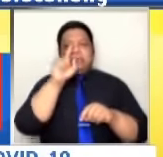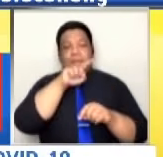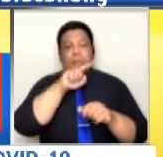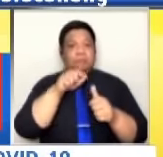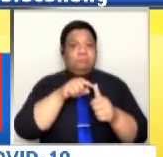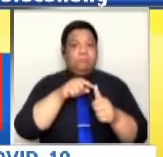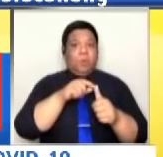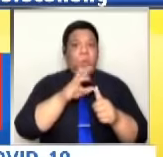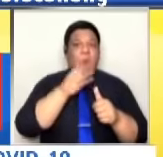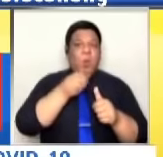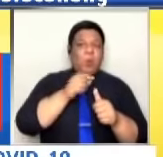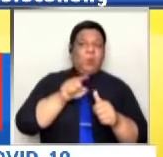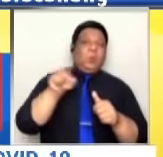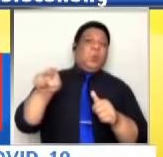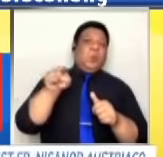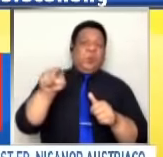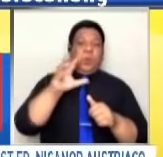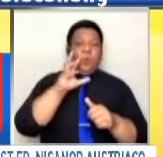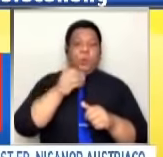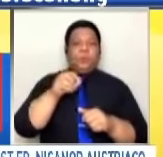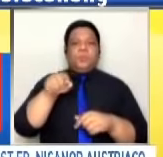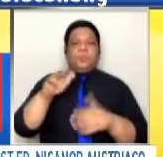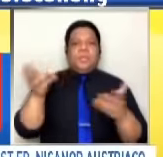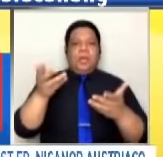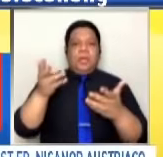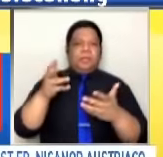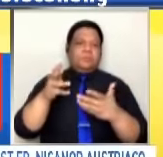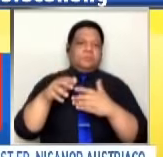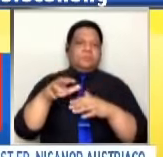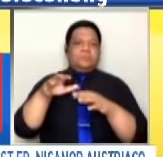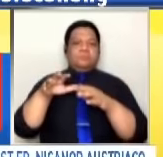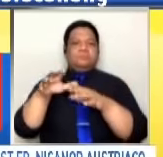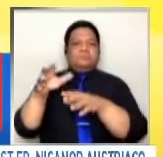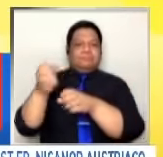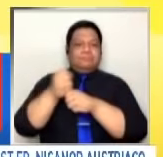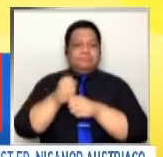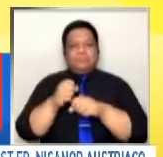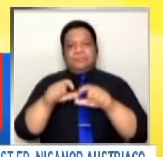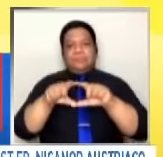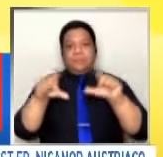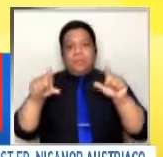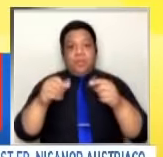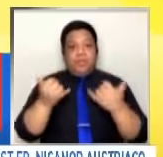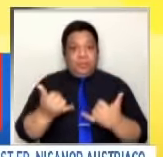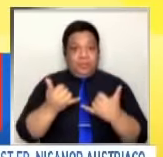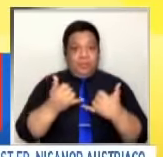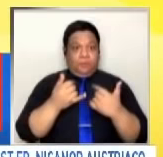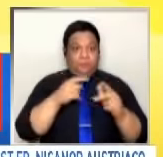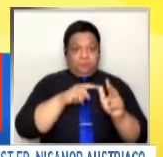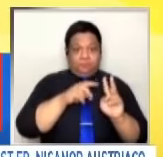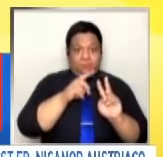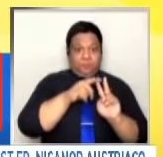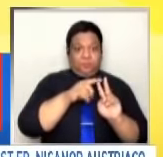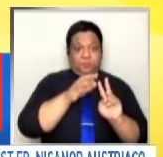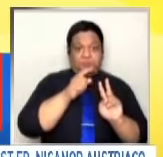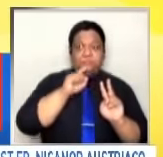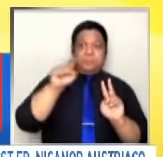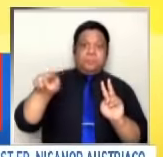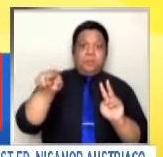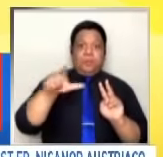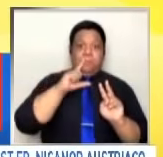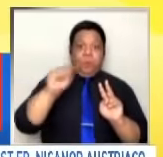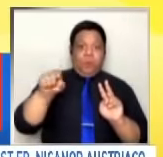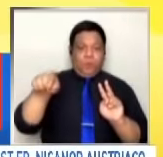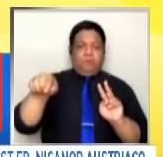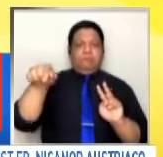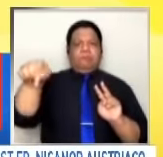ang pinagkukunan nila ng mga peking 1,000 peso bill, kaya ikinasa ang follow-up operation sa labas ng gate ng isang subdivision sa